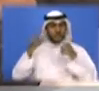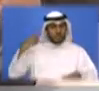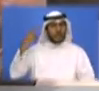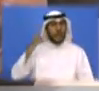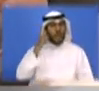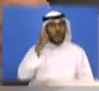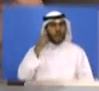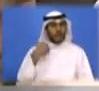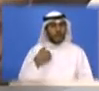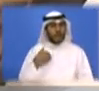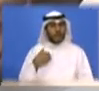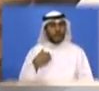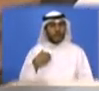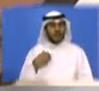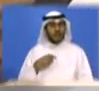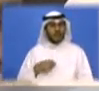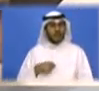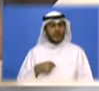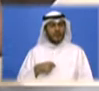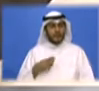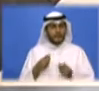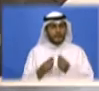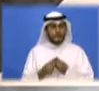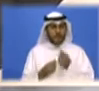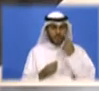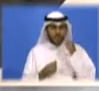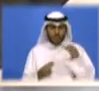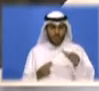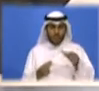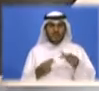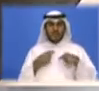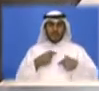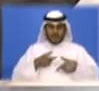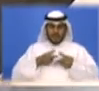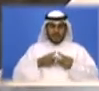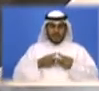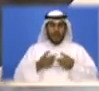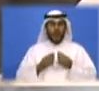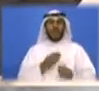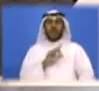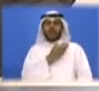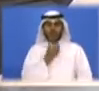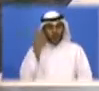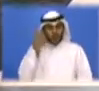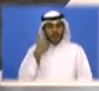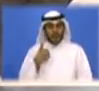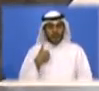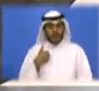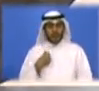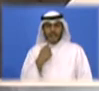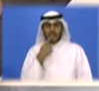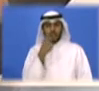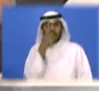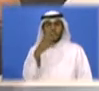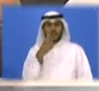زلت وأنا حامل وسام اللي هو حرب القنال، فكنت في سوريا ولكن أخذت بحرب السام 41